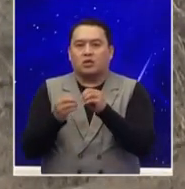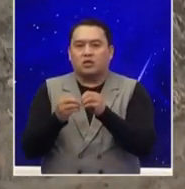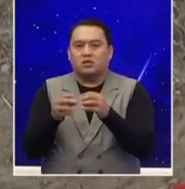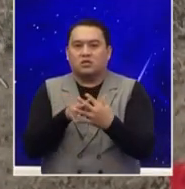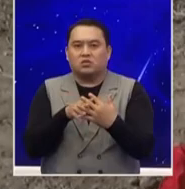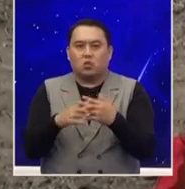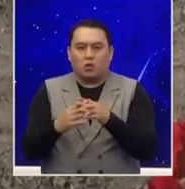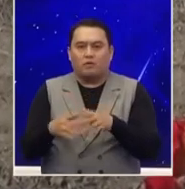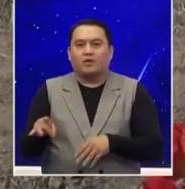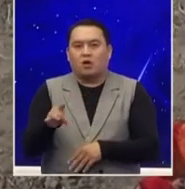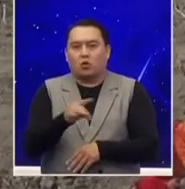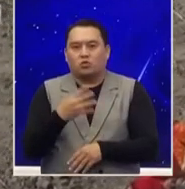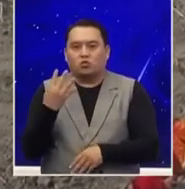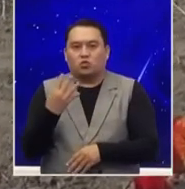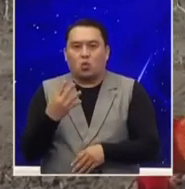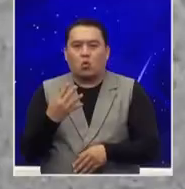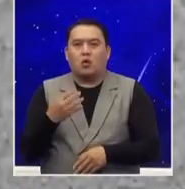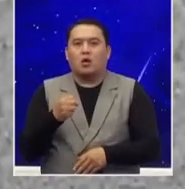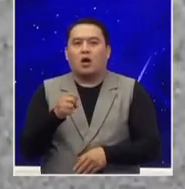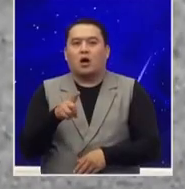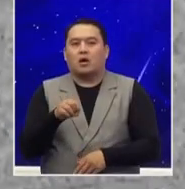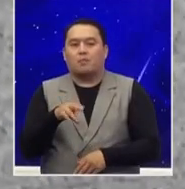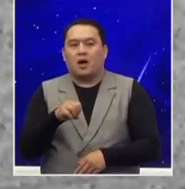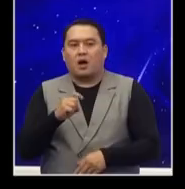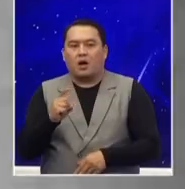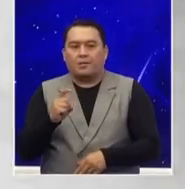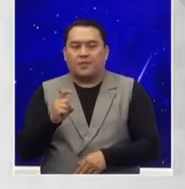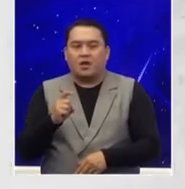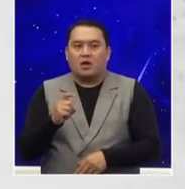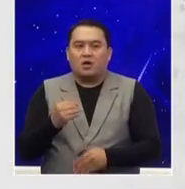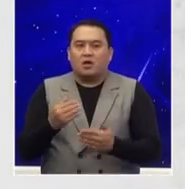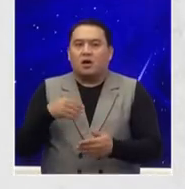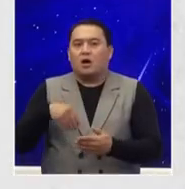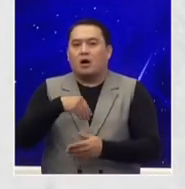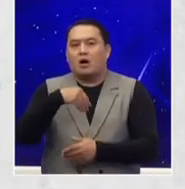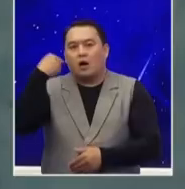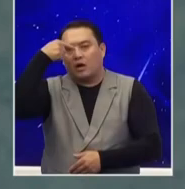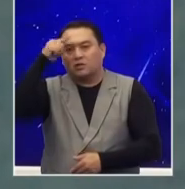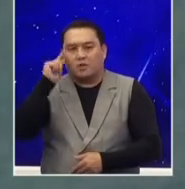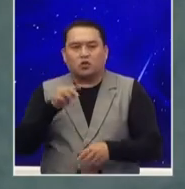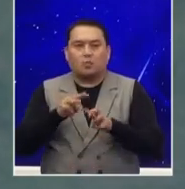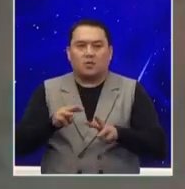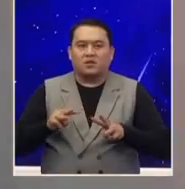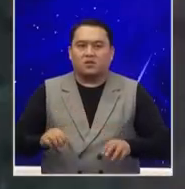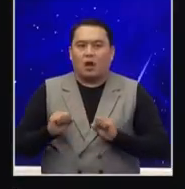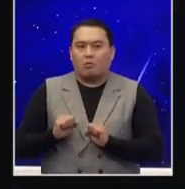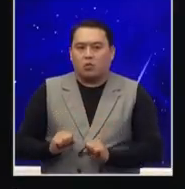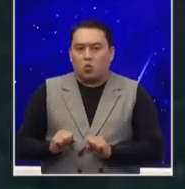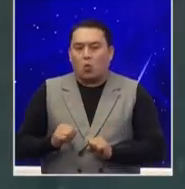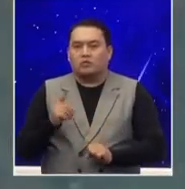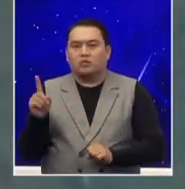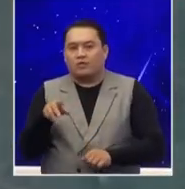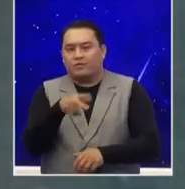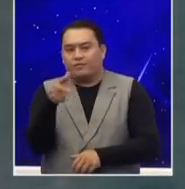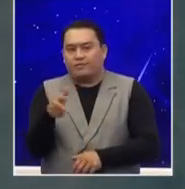10 сел в четырех районах вокруг нагорного карабаха азербайджанское министерство обороны также обнародовала